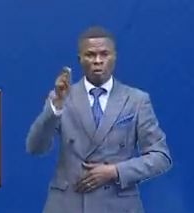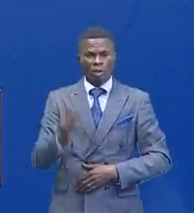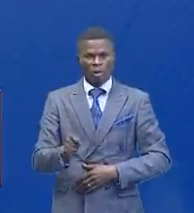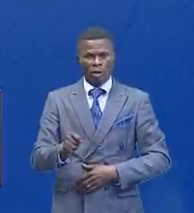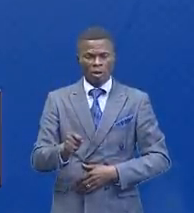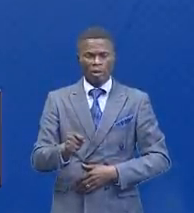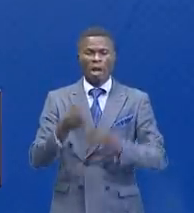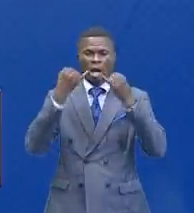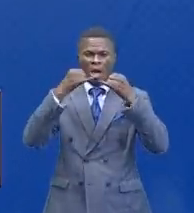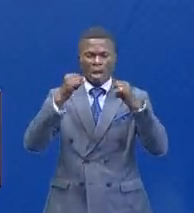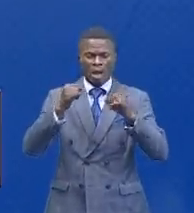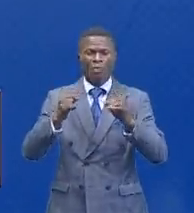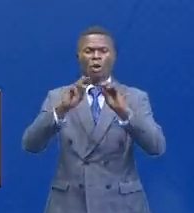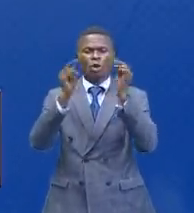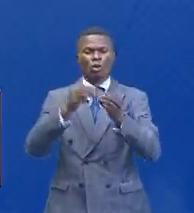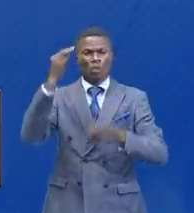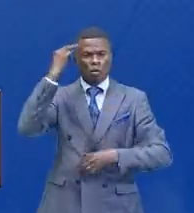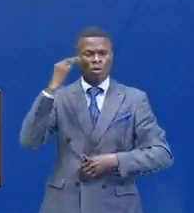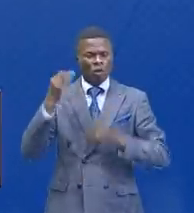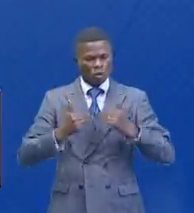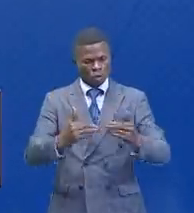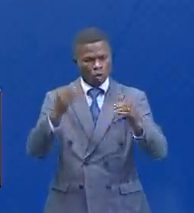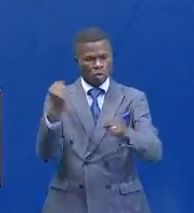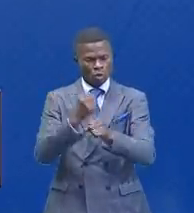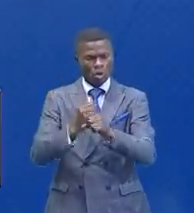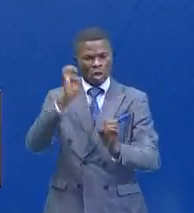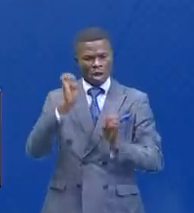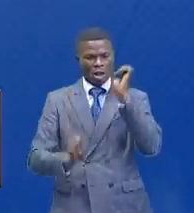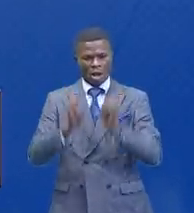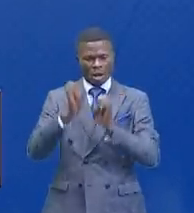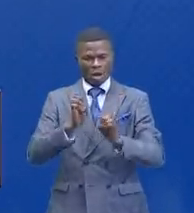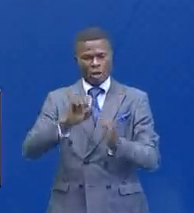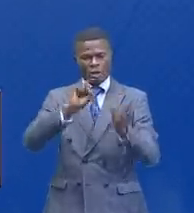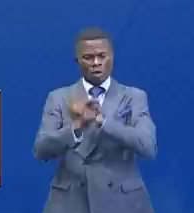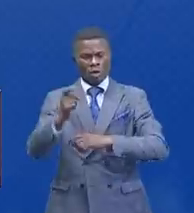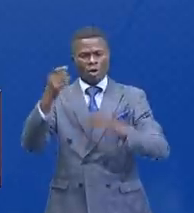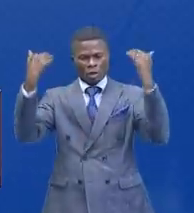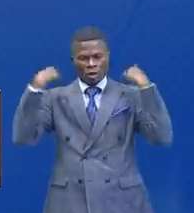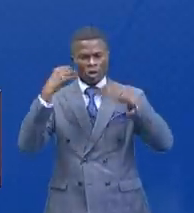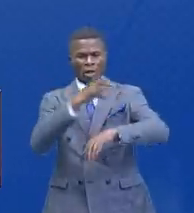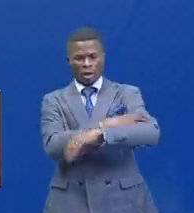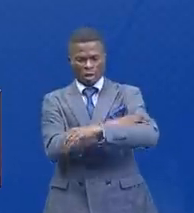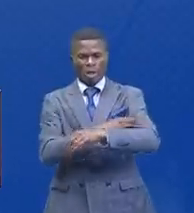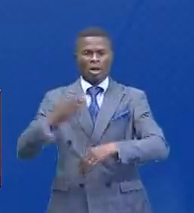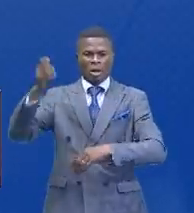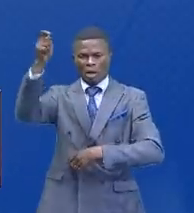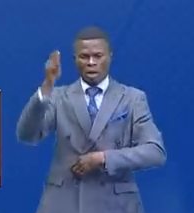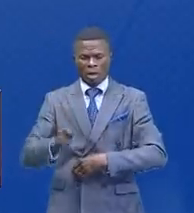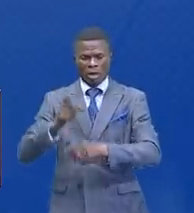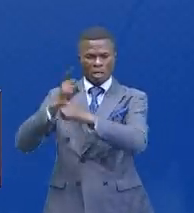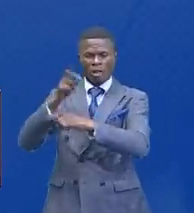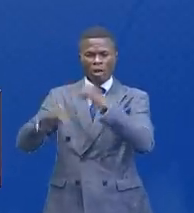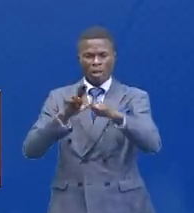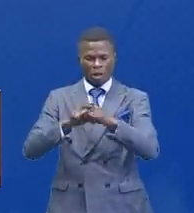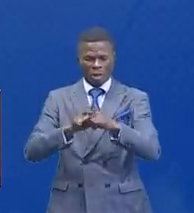a informé le Conseil de la poursuite des travaux d'évaluation de l'état de siège au niveau de la Commission Défense et Sécurité